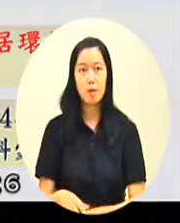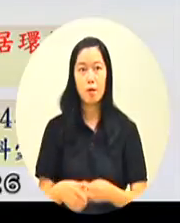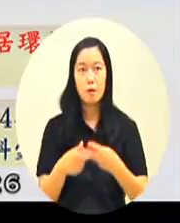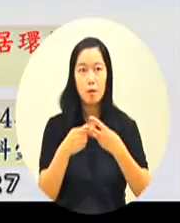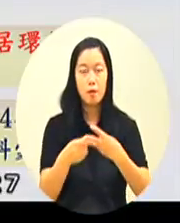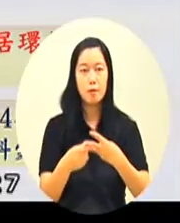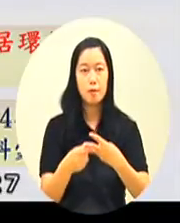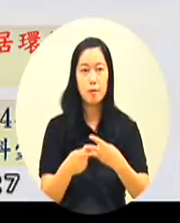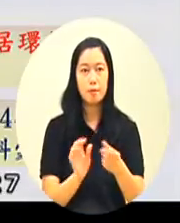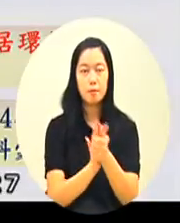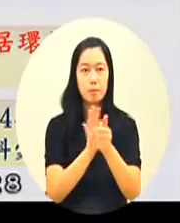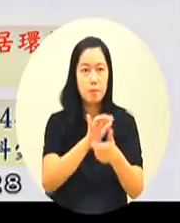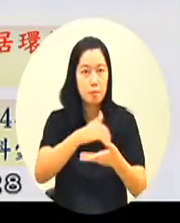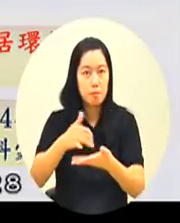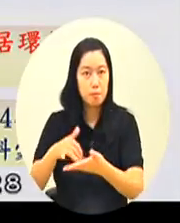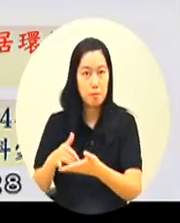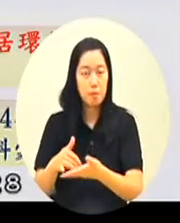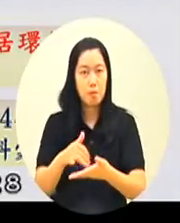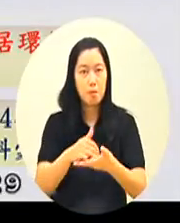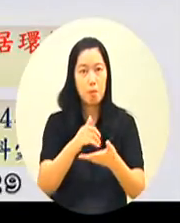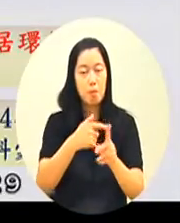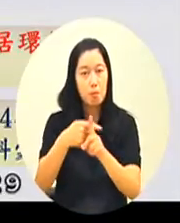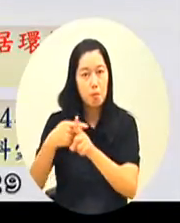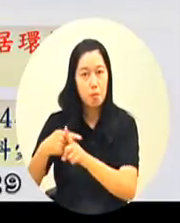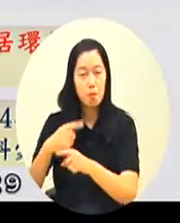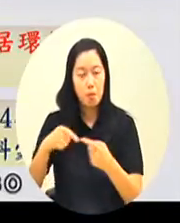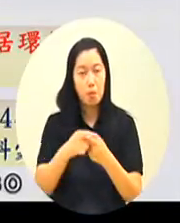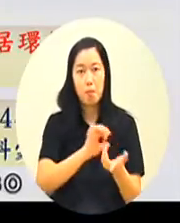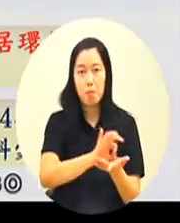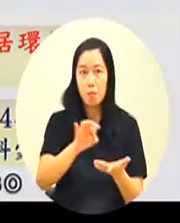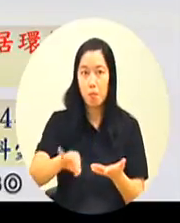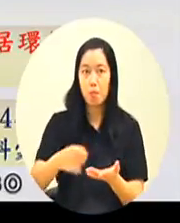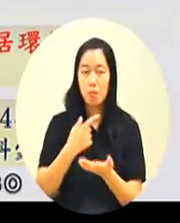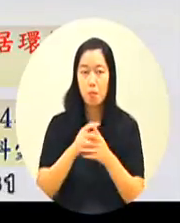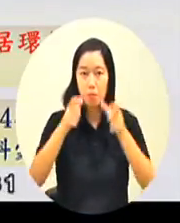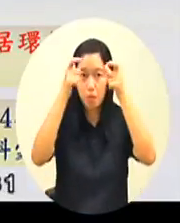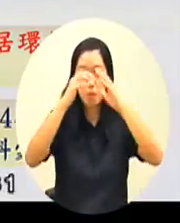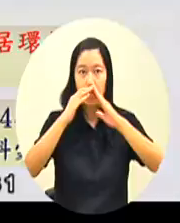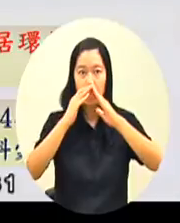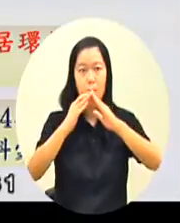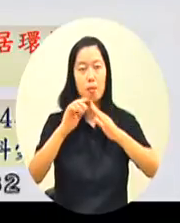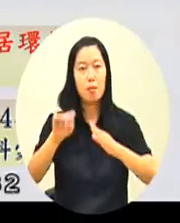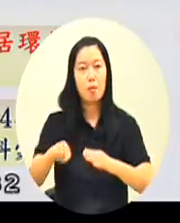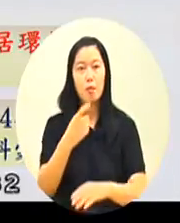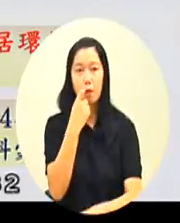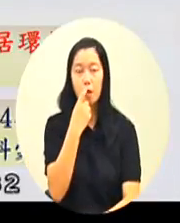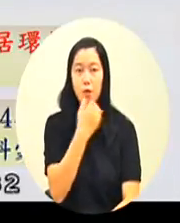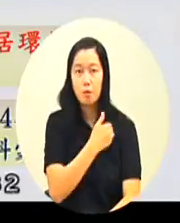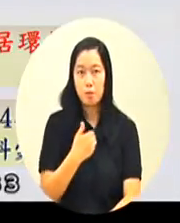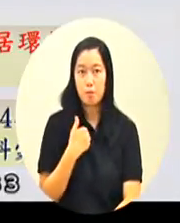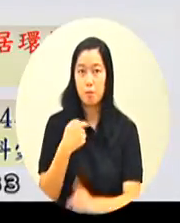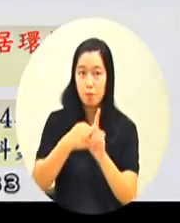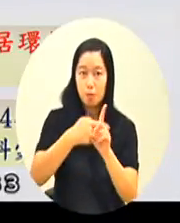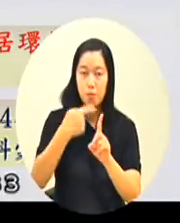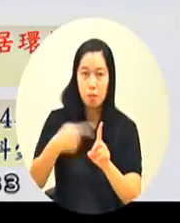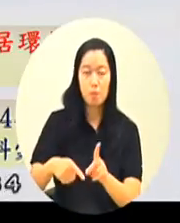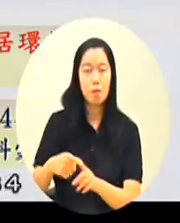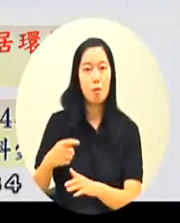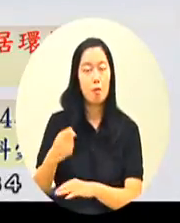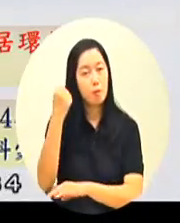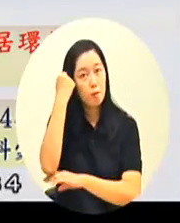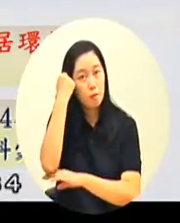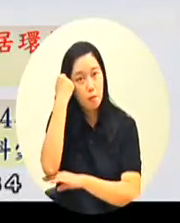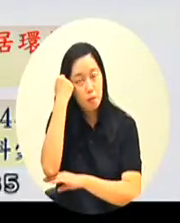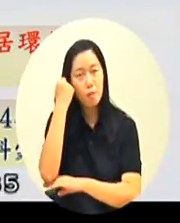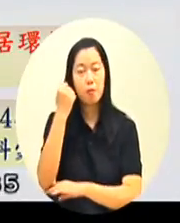计指标的管理跟运用，那更续汇编本市的绿能指标还有宜居环保城市指标，